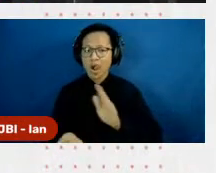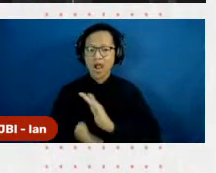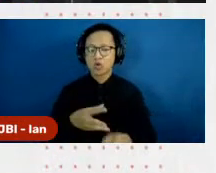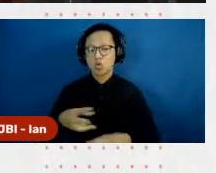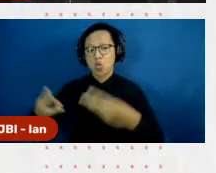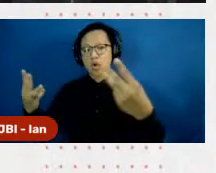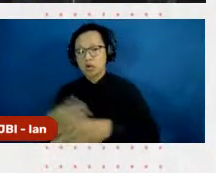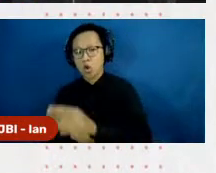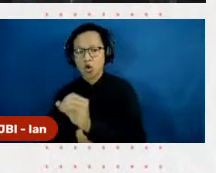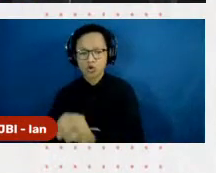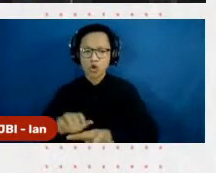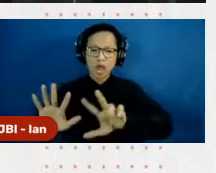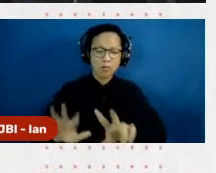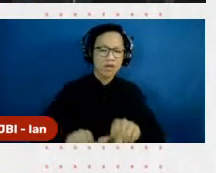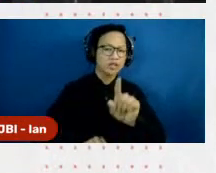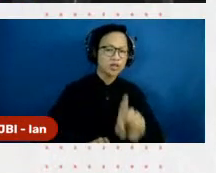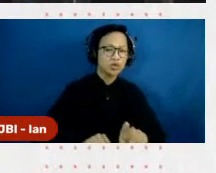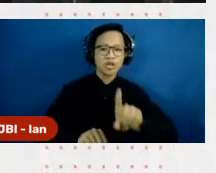di